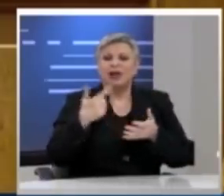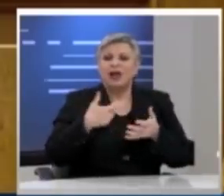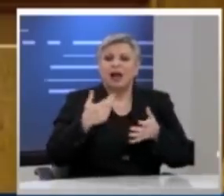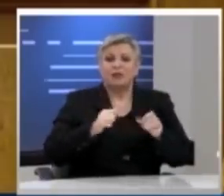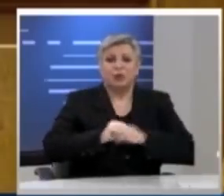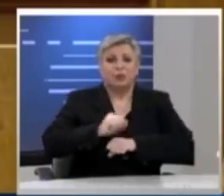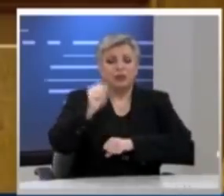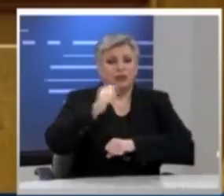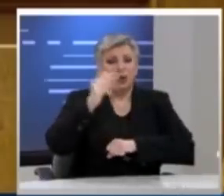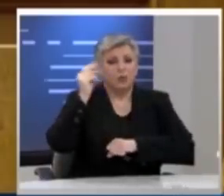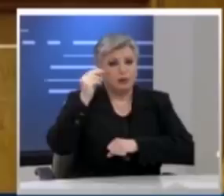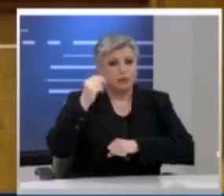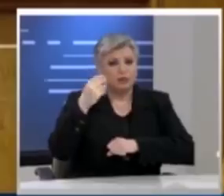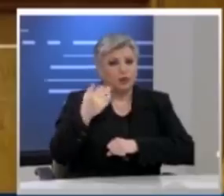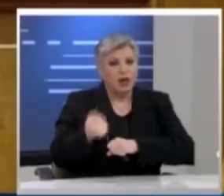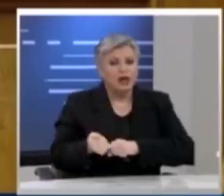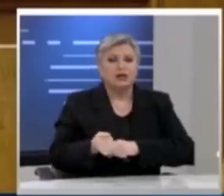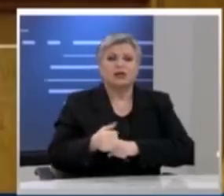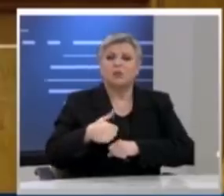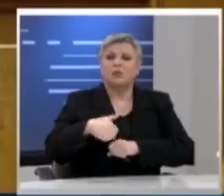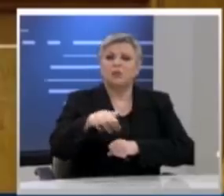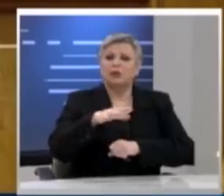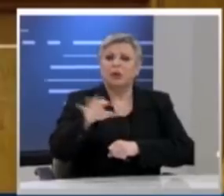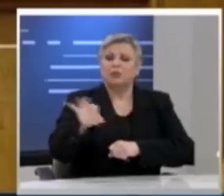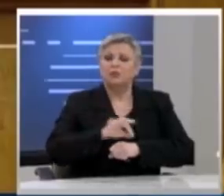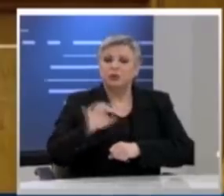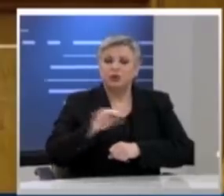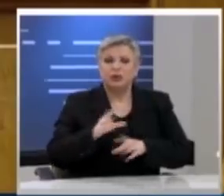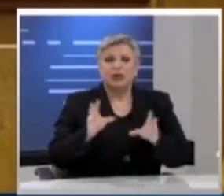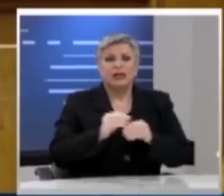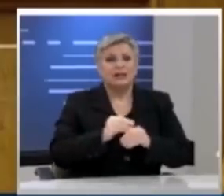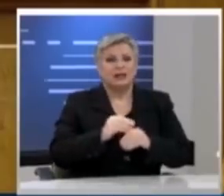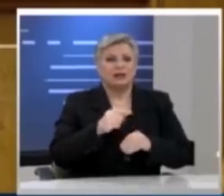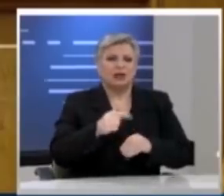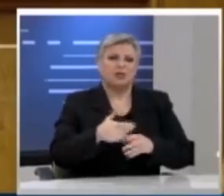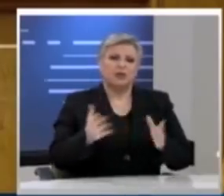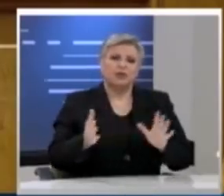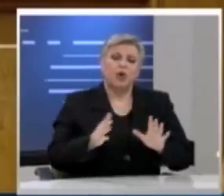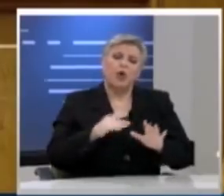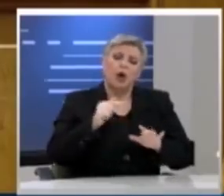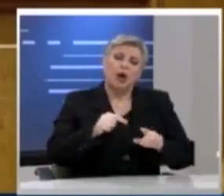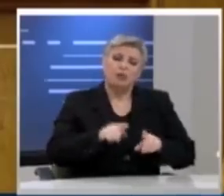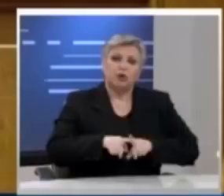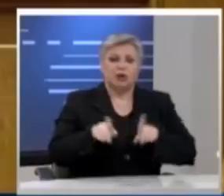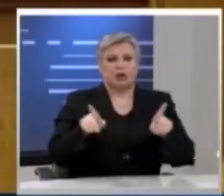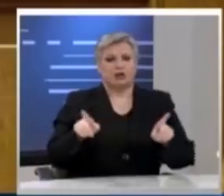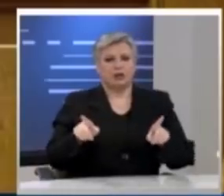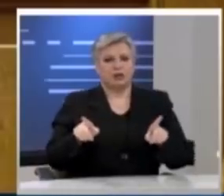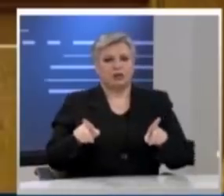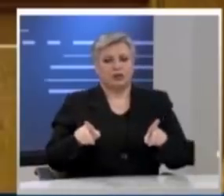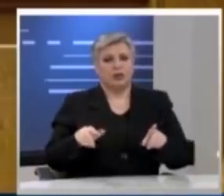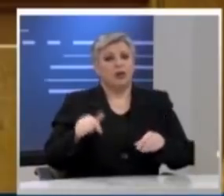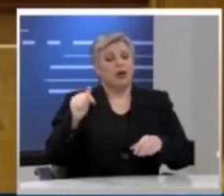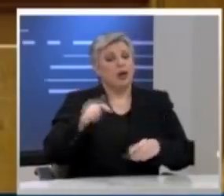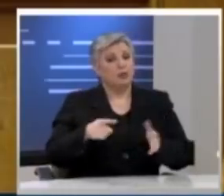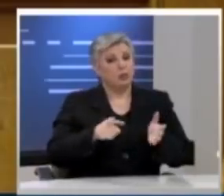το πανεπιστήμιο θα έχει τη δυνατότητα να βρει μετά εργασία γιατί αυτό είναι μία άλλη ιστορία αυτό όμως είναι